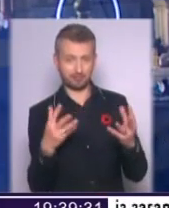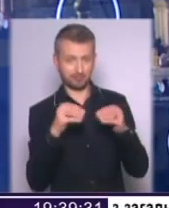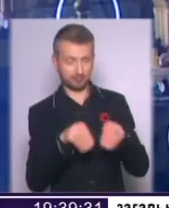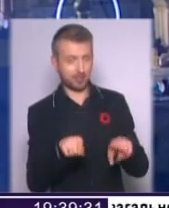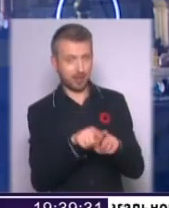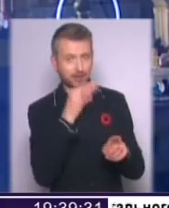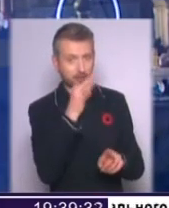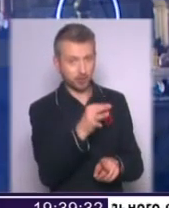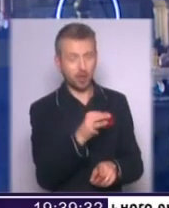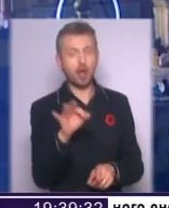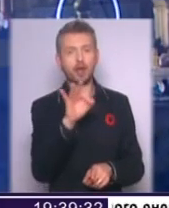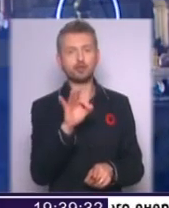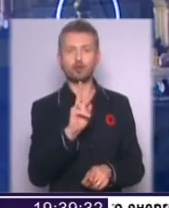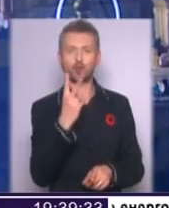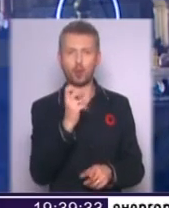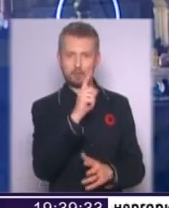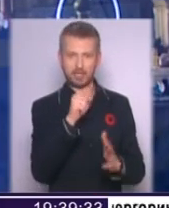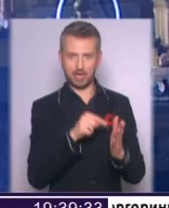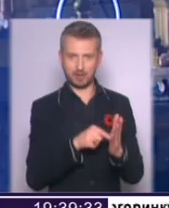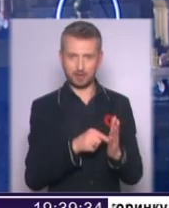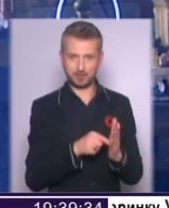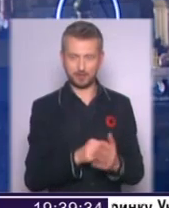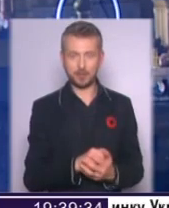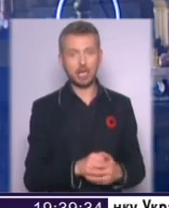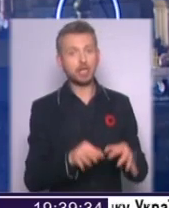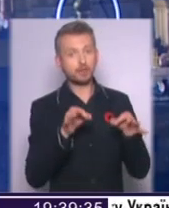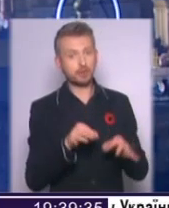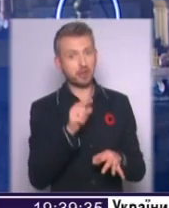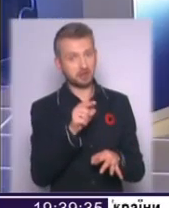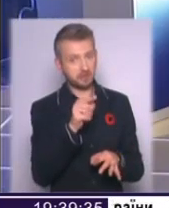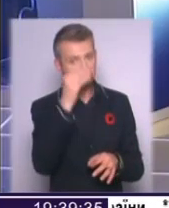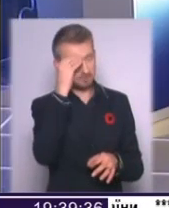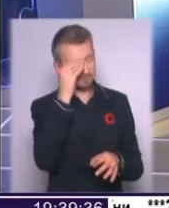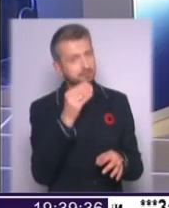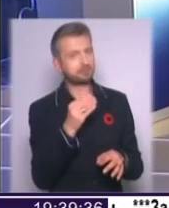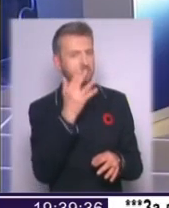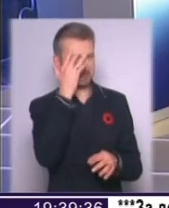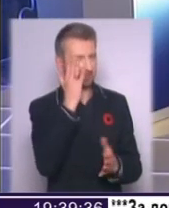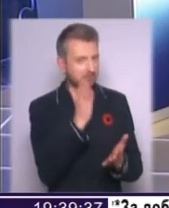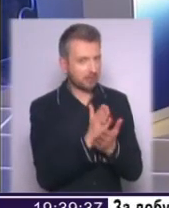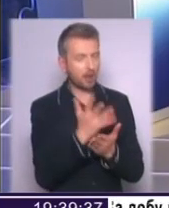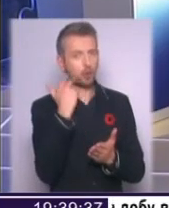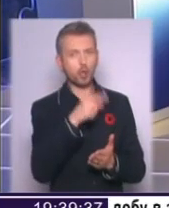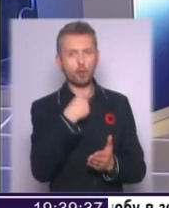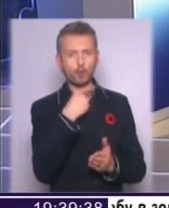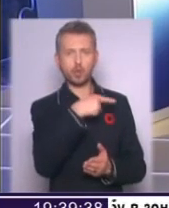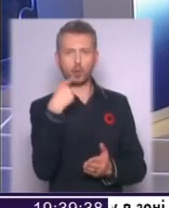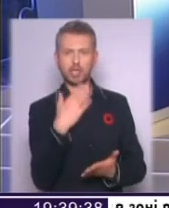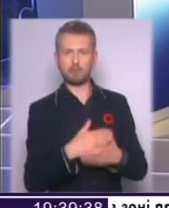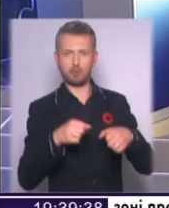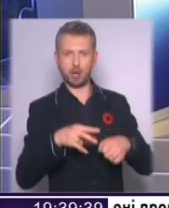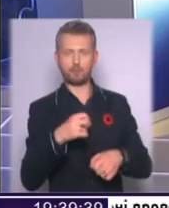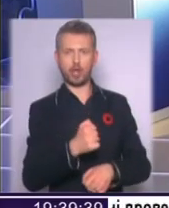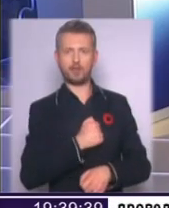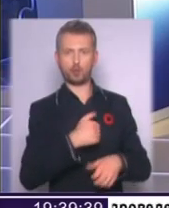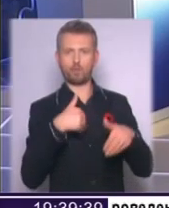чином. А от щодо другого питання, звичайно, ви маєте рацію, коли говорите, що Росія має право на військовий парад,